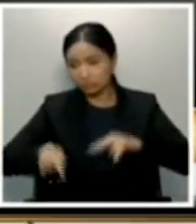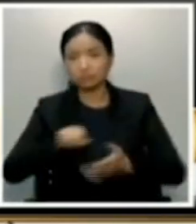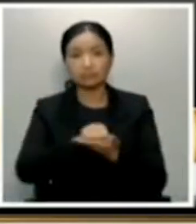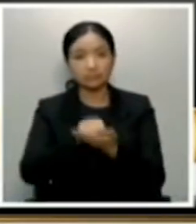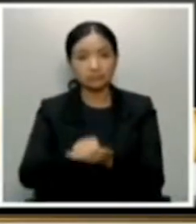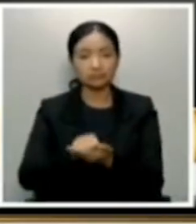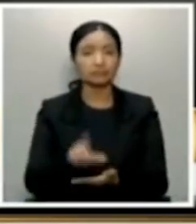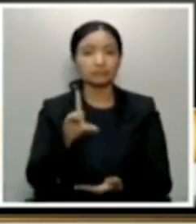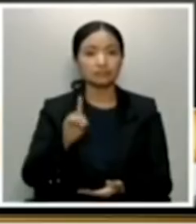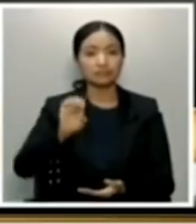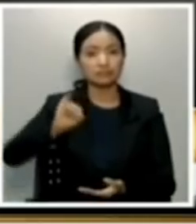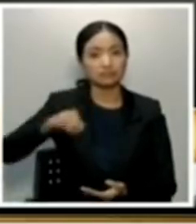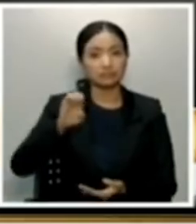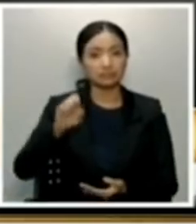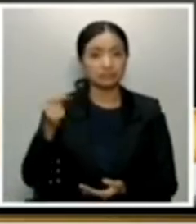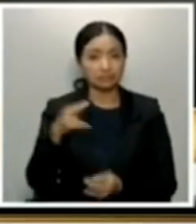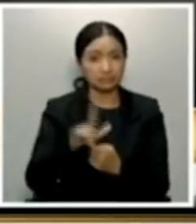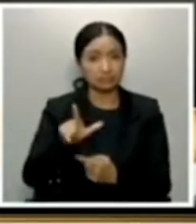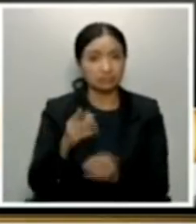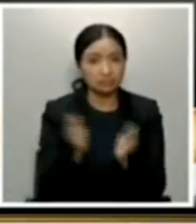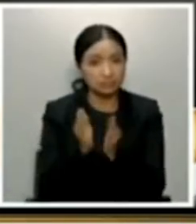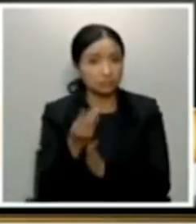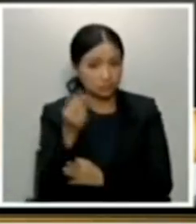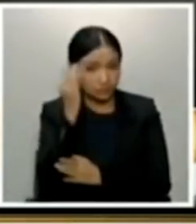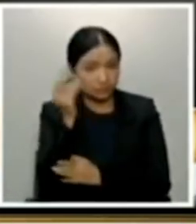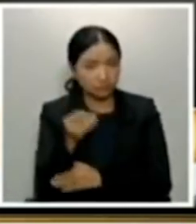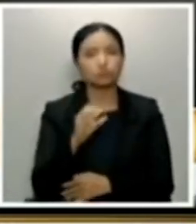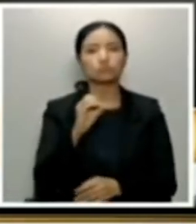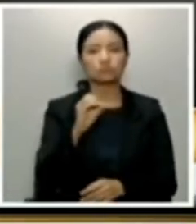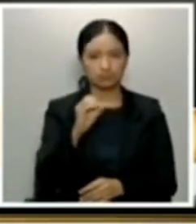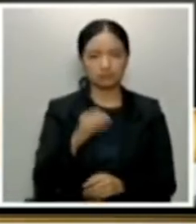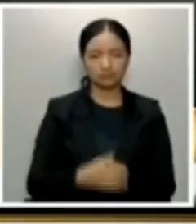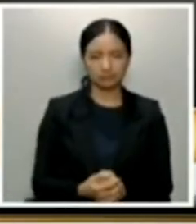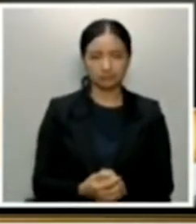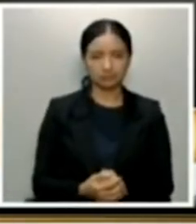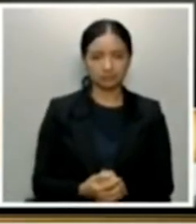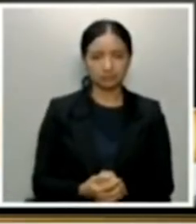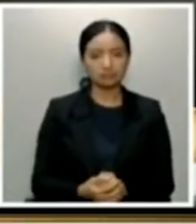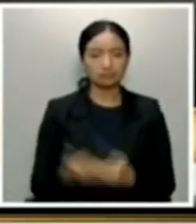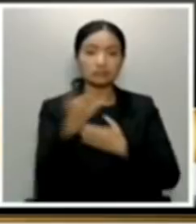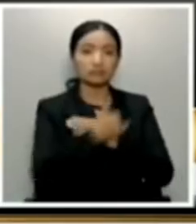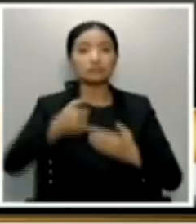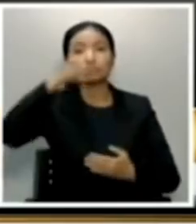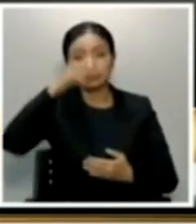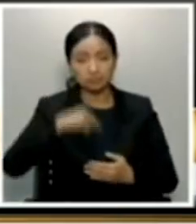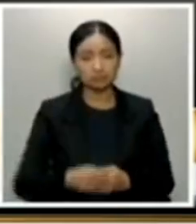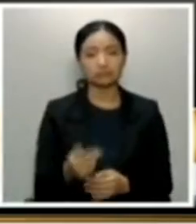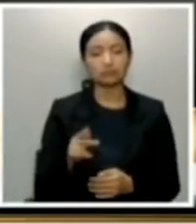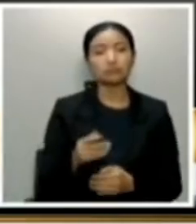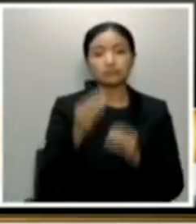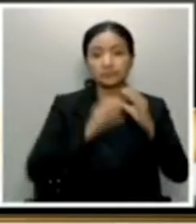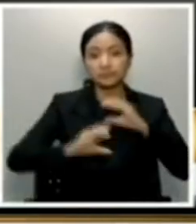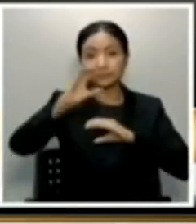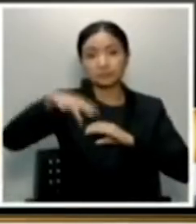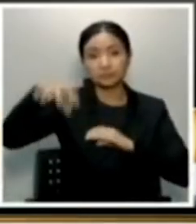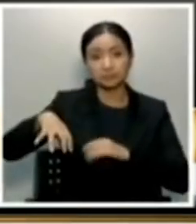ให้บริการดิจิทัลได้เท่าไหร่ท่านประธานทราบไหมคะ0คะแนนค่ะประเทศไทยกสทช.ไทยได้